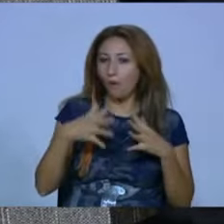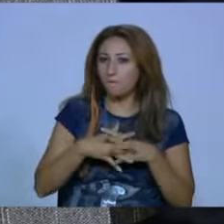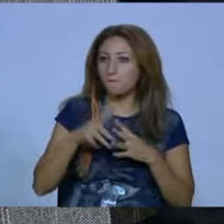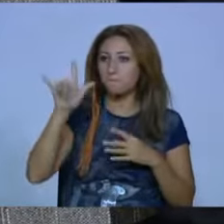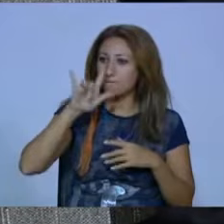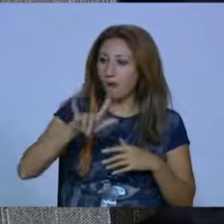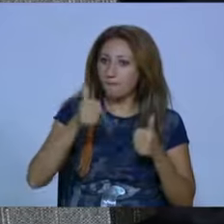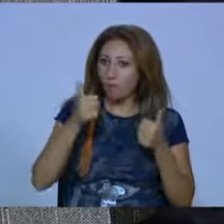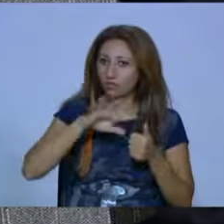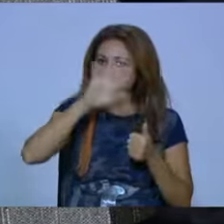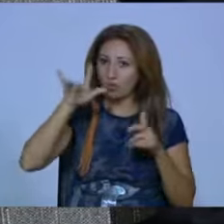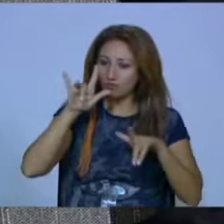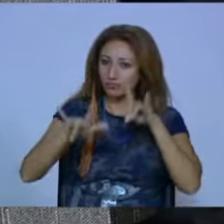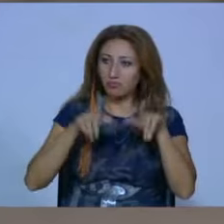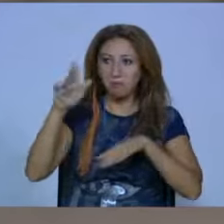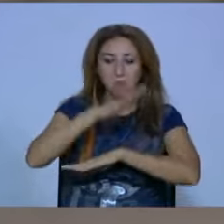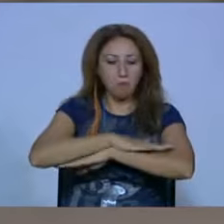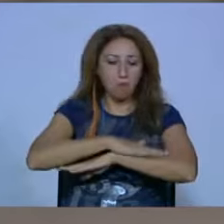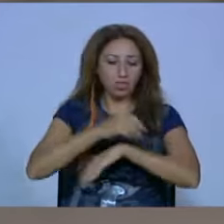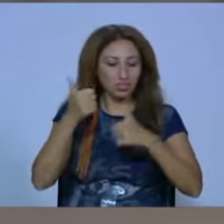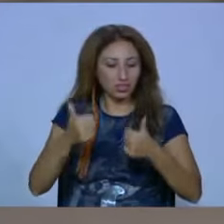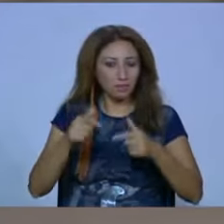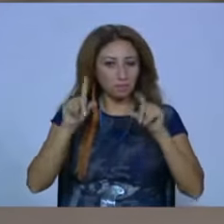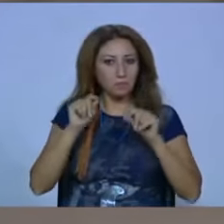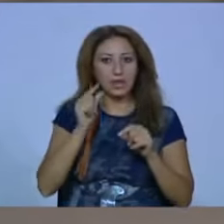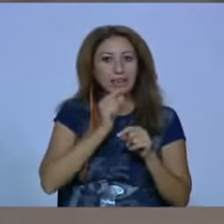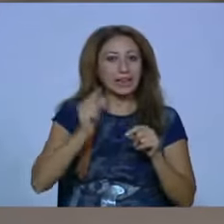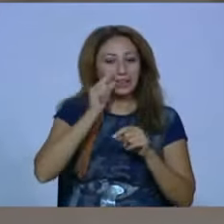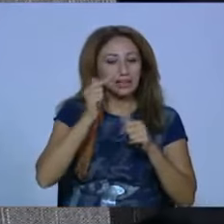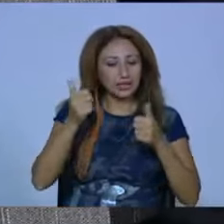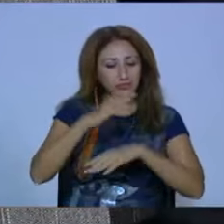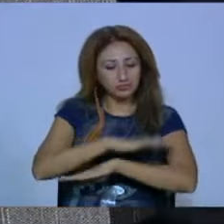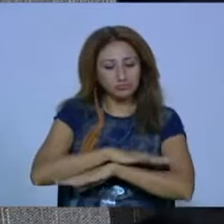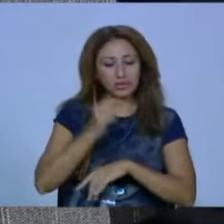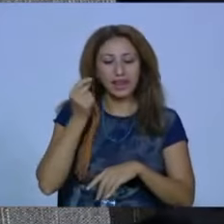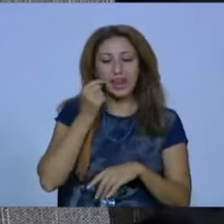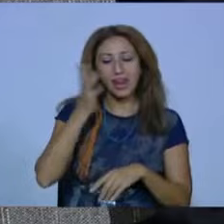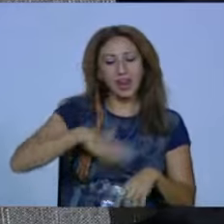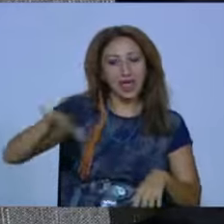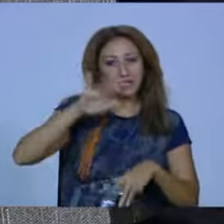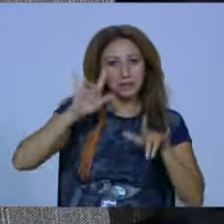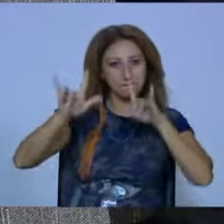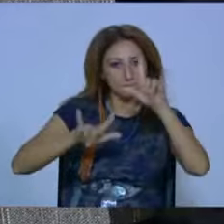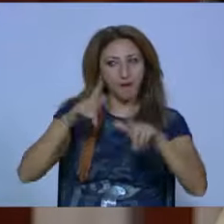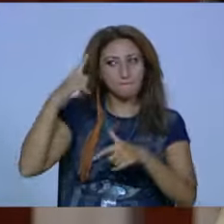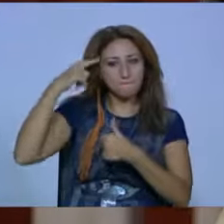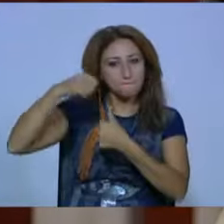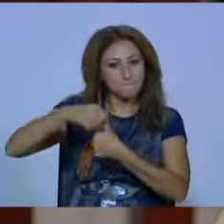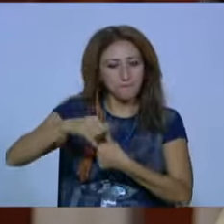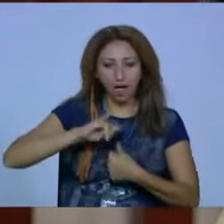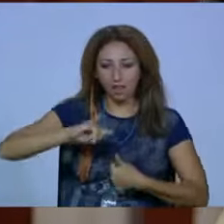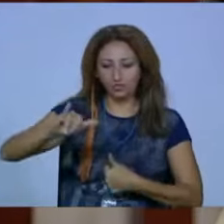بمحبته وبجمال اخلاقه وبتدينه وبحب الناس ليه باقي ان شاء الله باذن